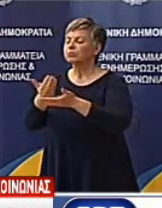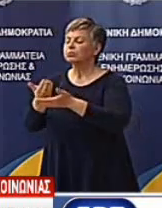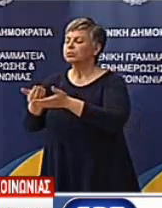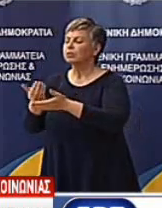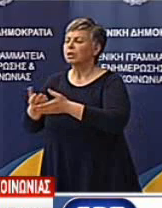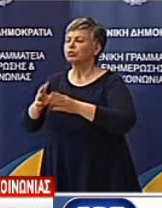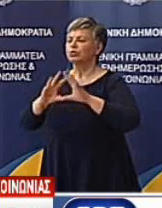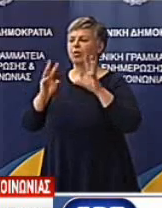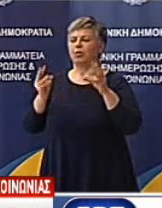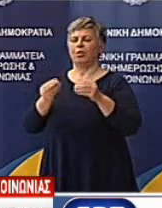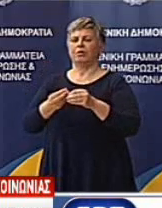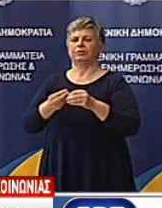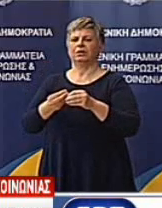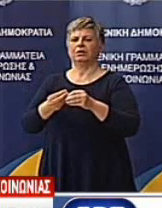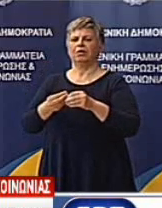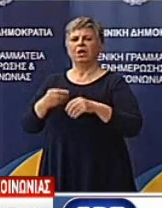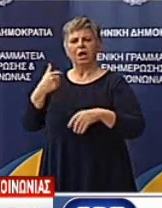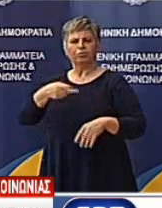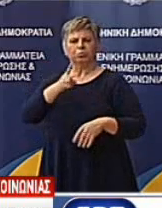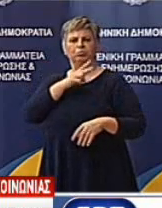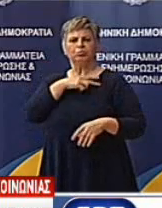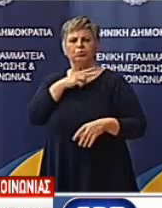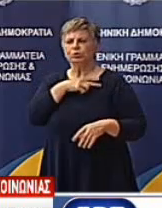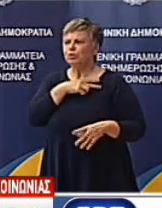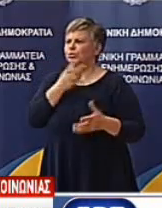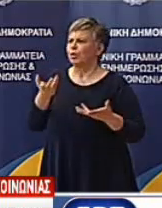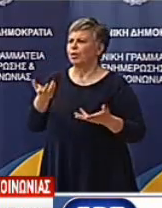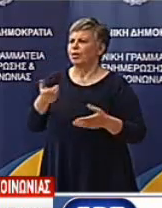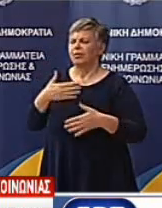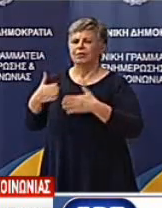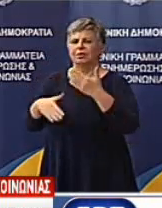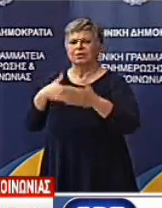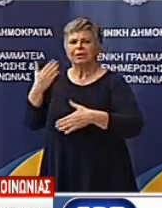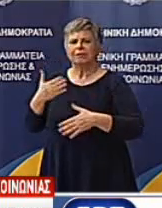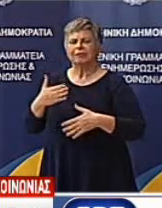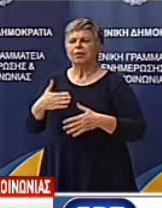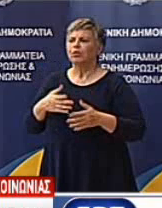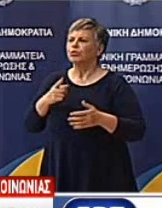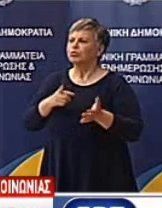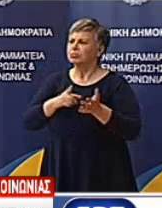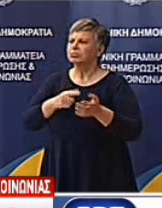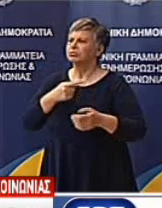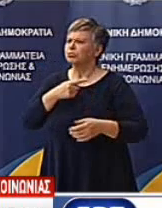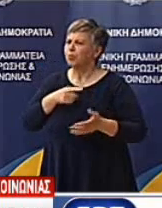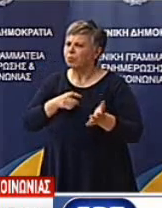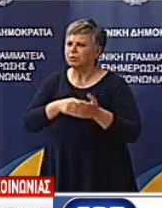κυβέρνησης. Το θεωρούμε υγιές, το θεωρούμε αναγκαίο,